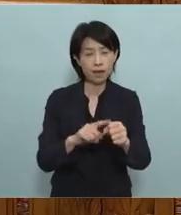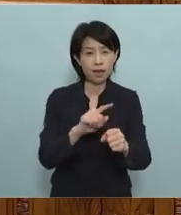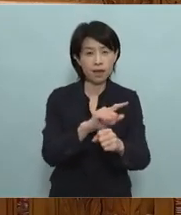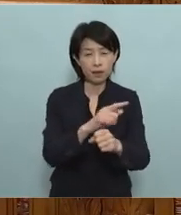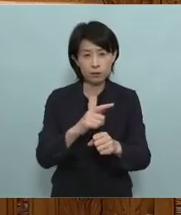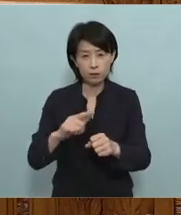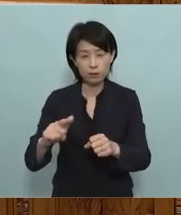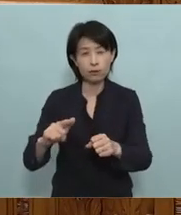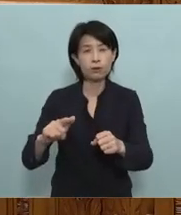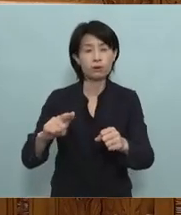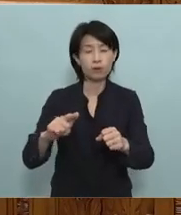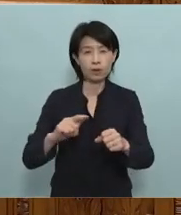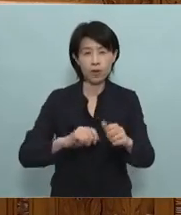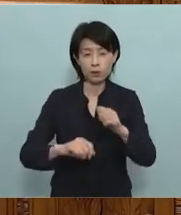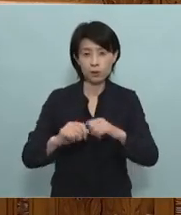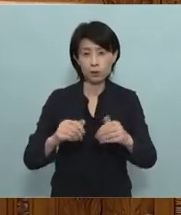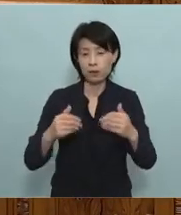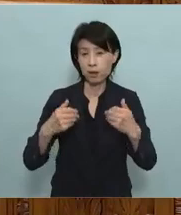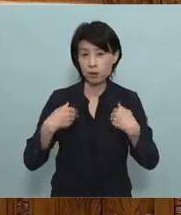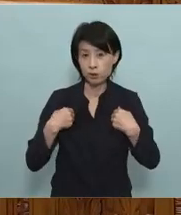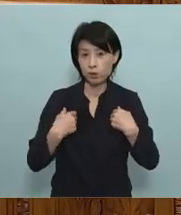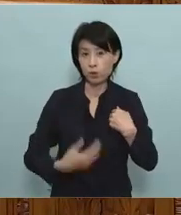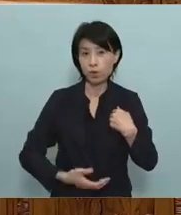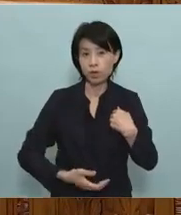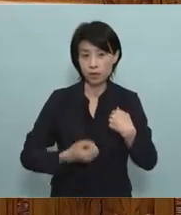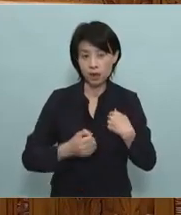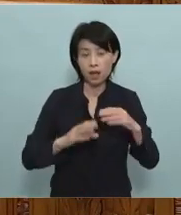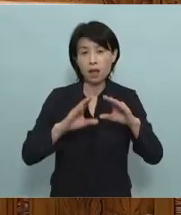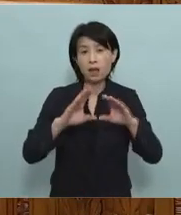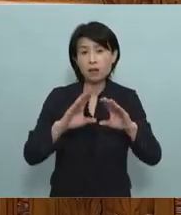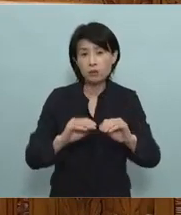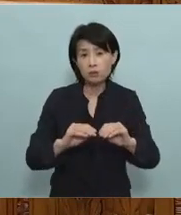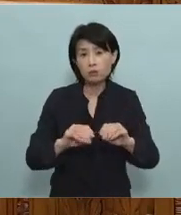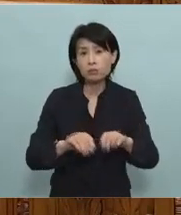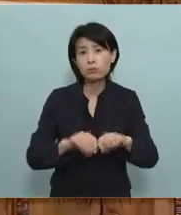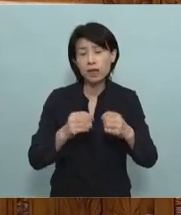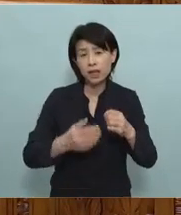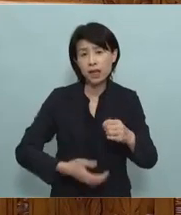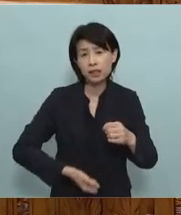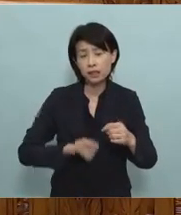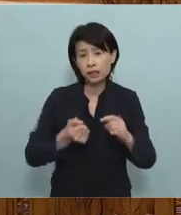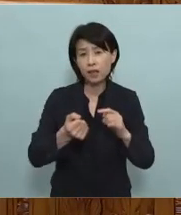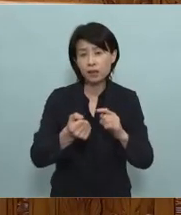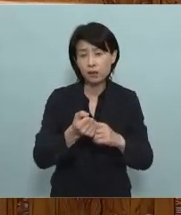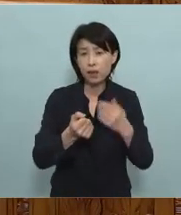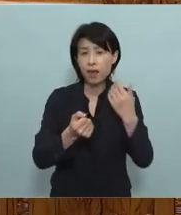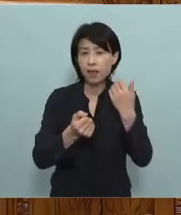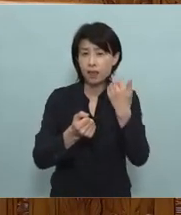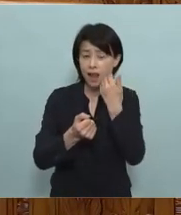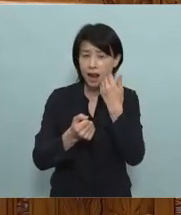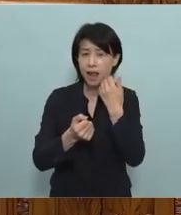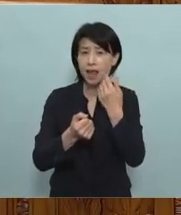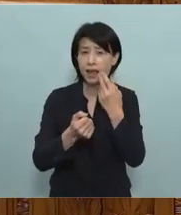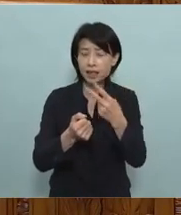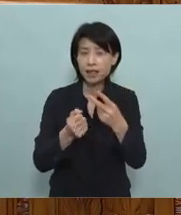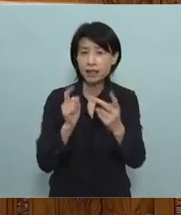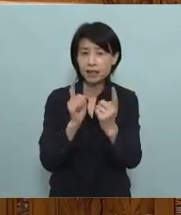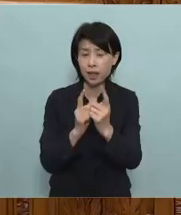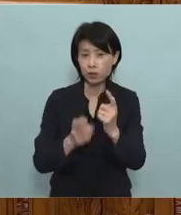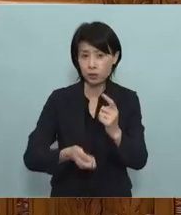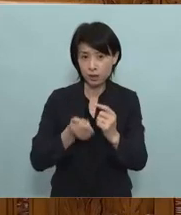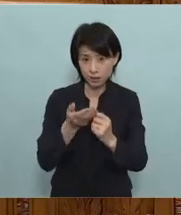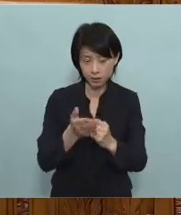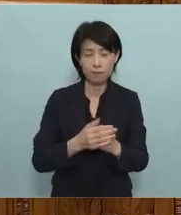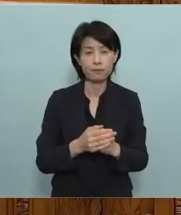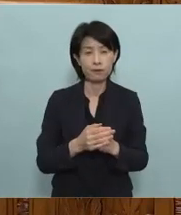必要なほど毀損された信頼とは、誰から誰に対する信頼のことなのでしょうか。また、統一教会